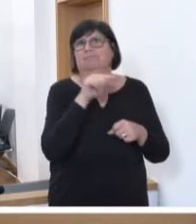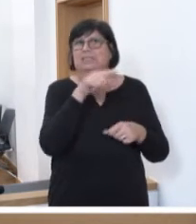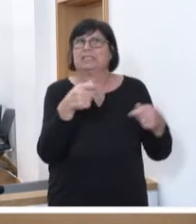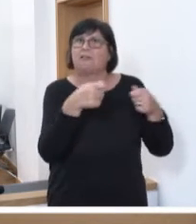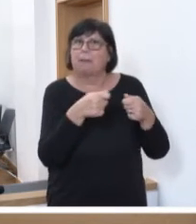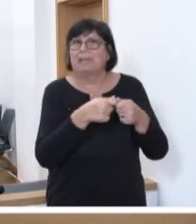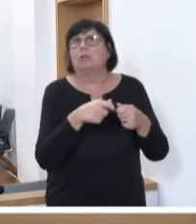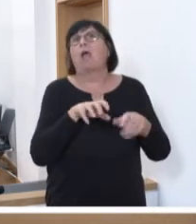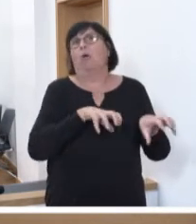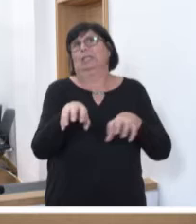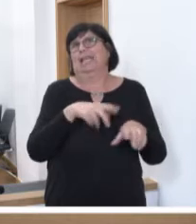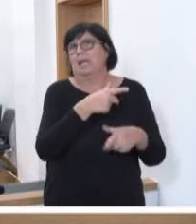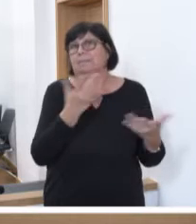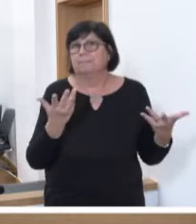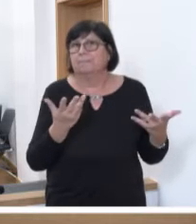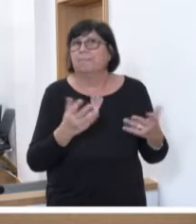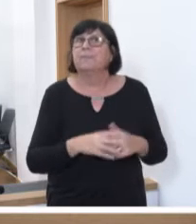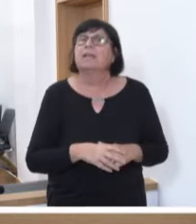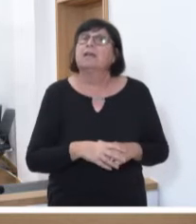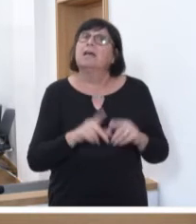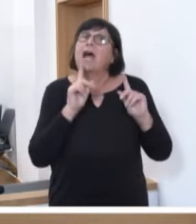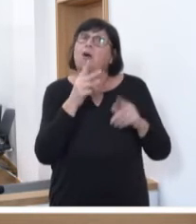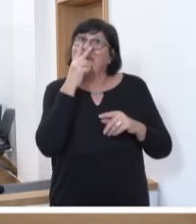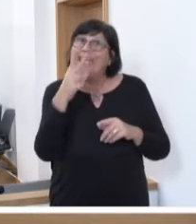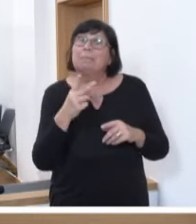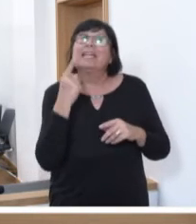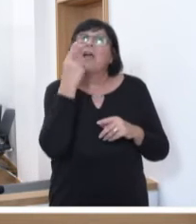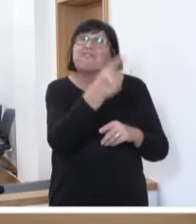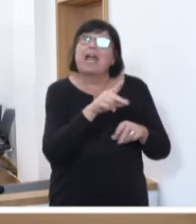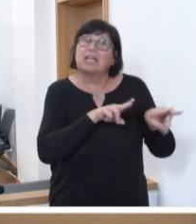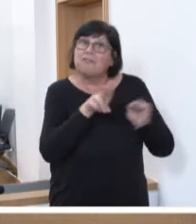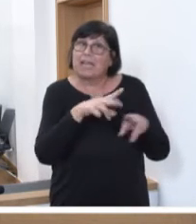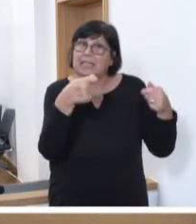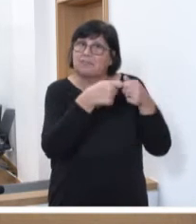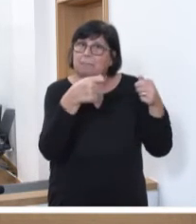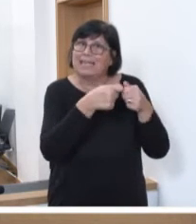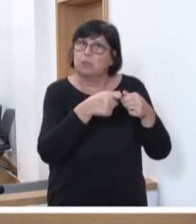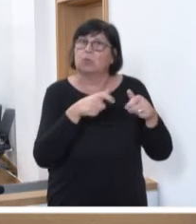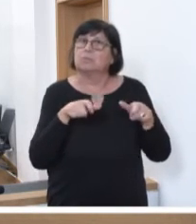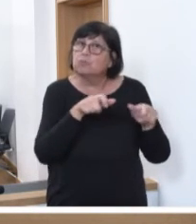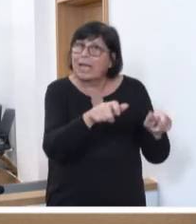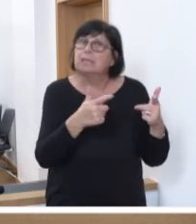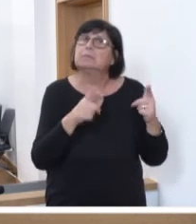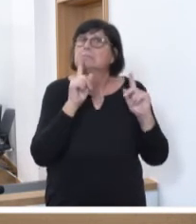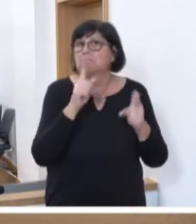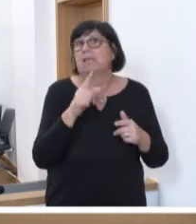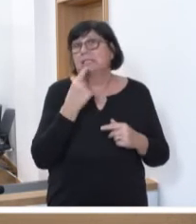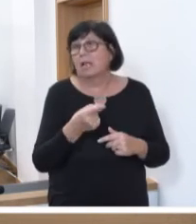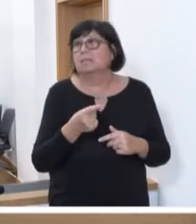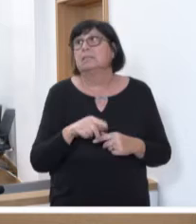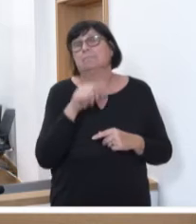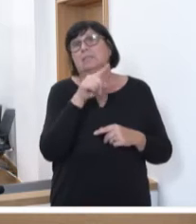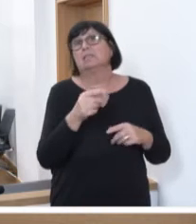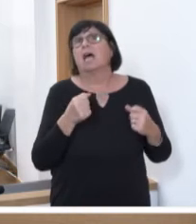Trier nicht erschließen würde. Im Hinblick auf eine Fernverkehrsverbindung auf dieser Strecke ist darüber hinaus anzumerken, dass